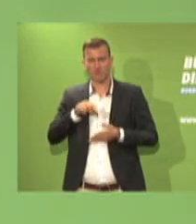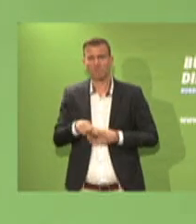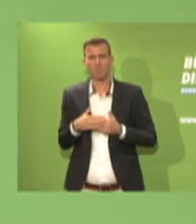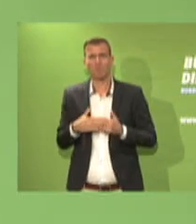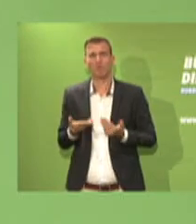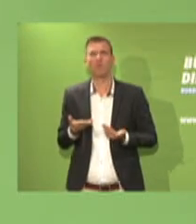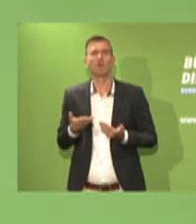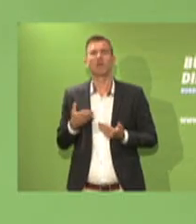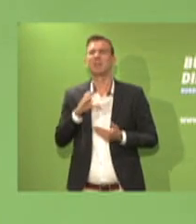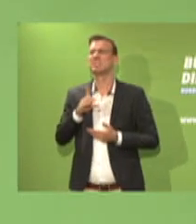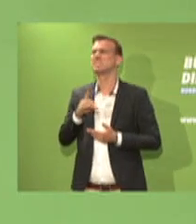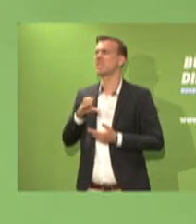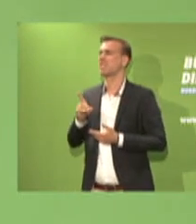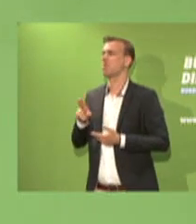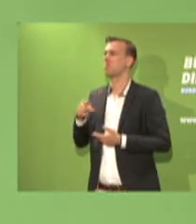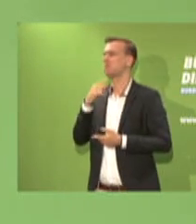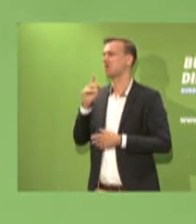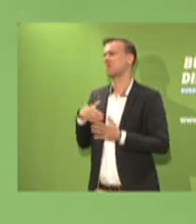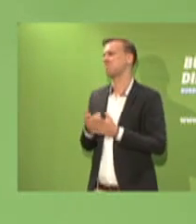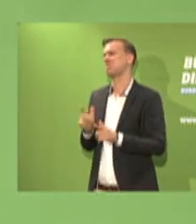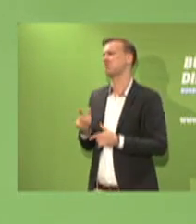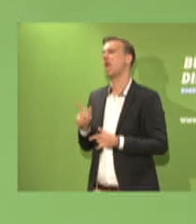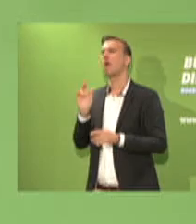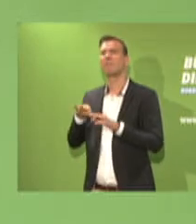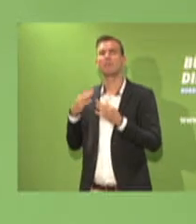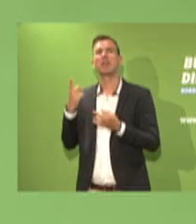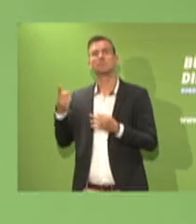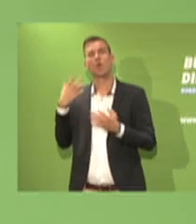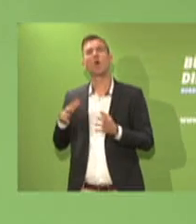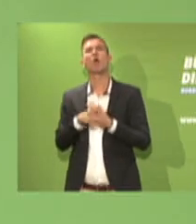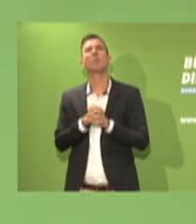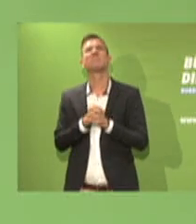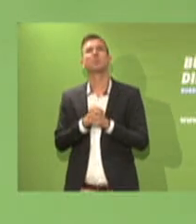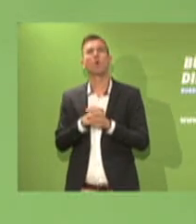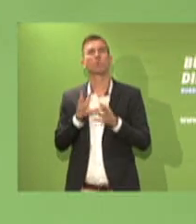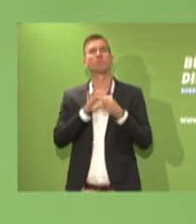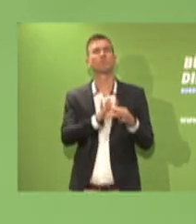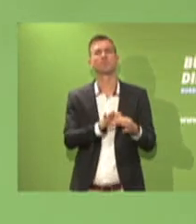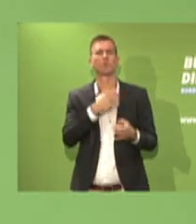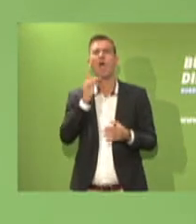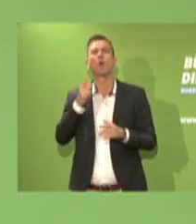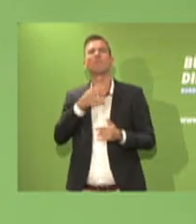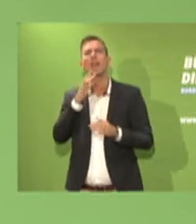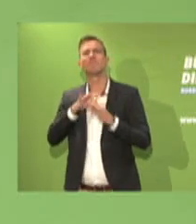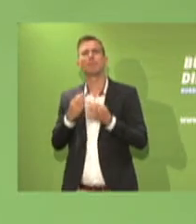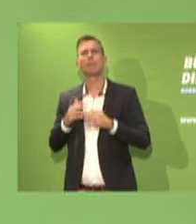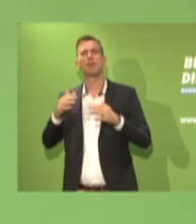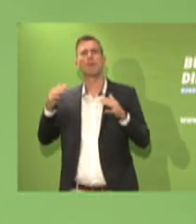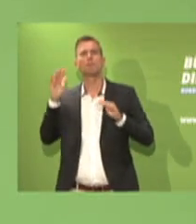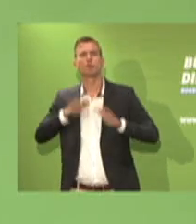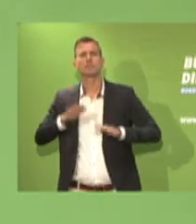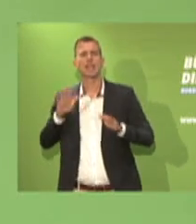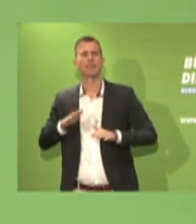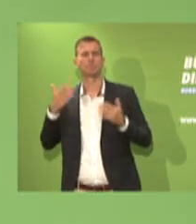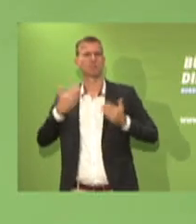das gibt es nicht, dass es auch auf dem Land immer mehr auch Familien gibt, die nicht konfessionsgebunden sind, immer mehr Familien auch mit muslimischem Hintergrund und dass genau natürlich